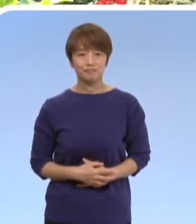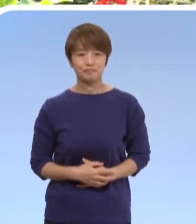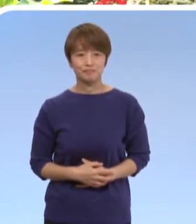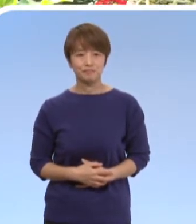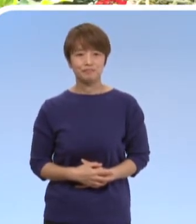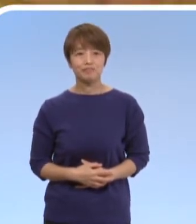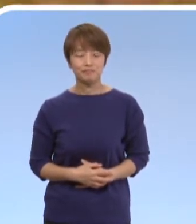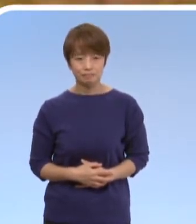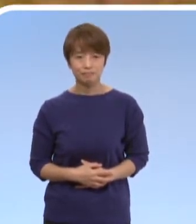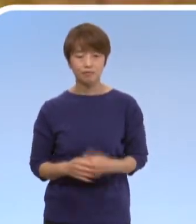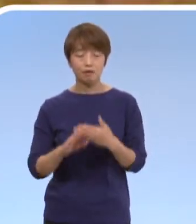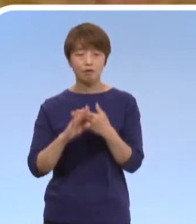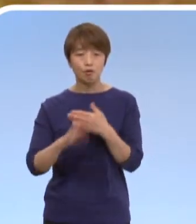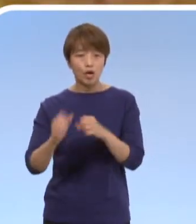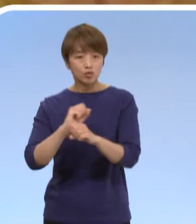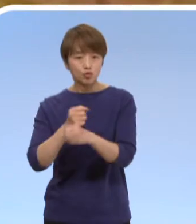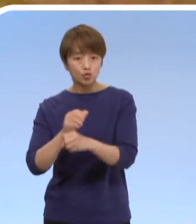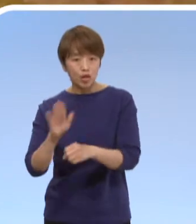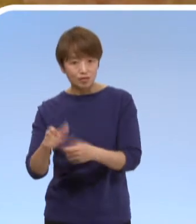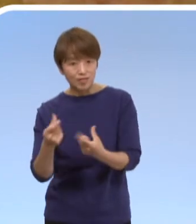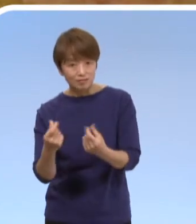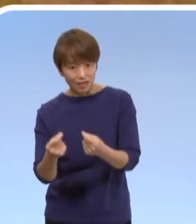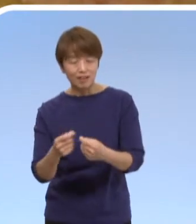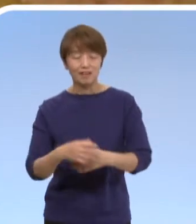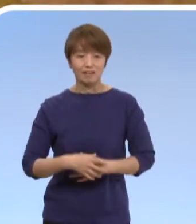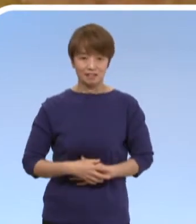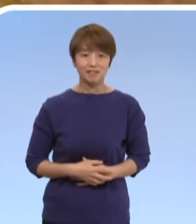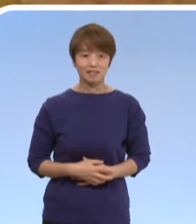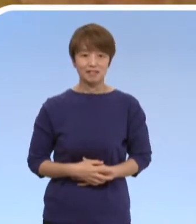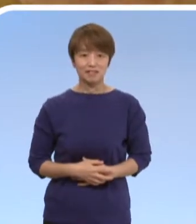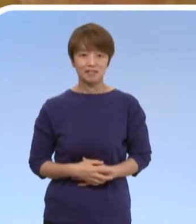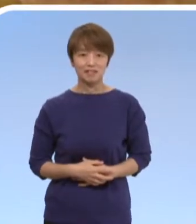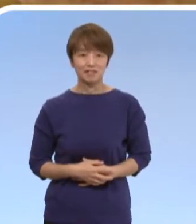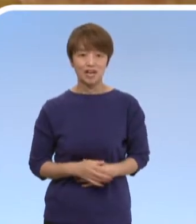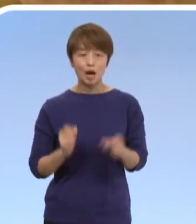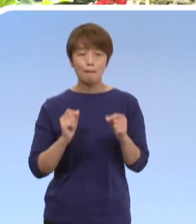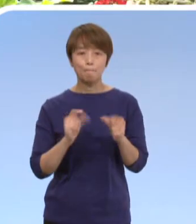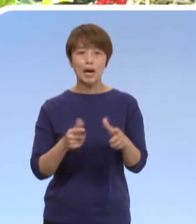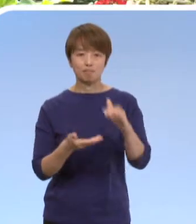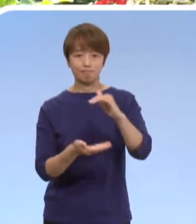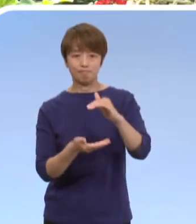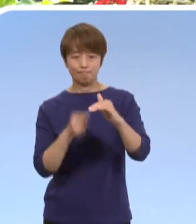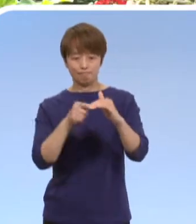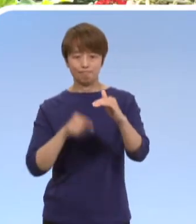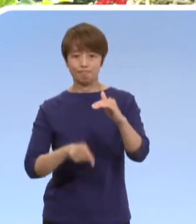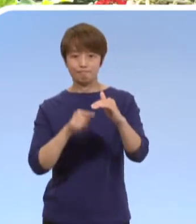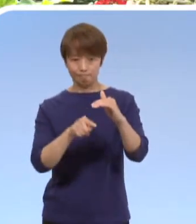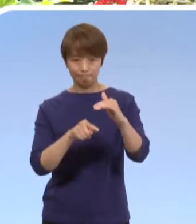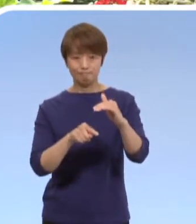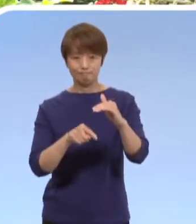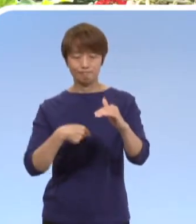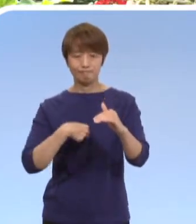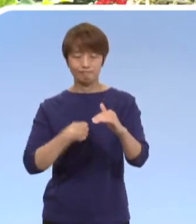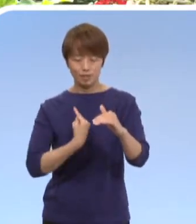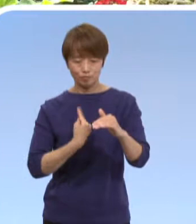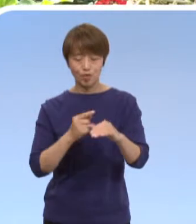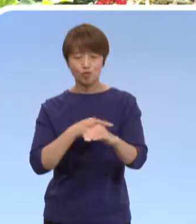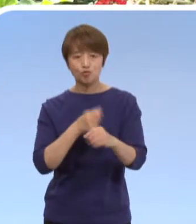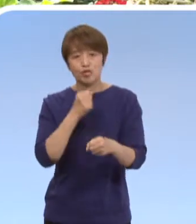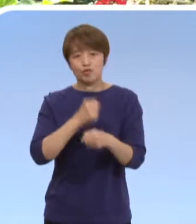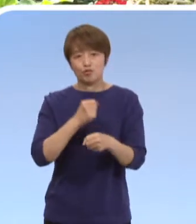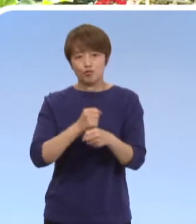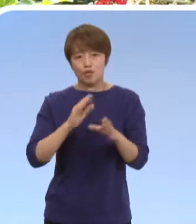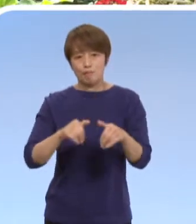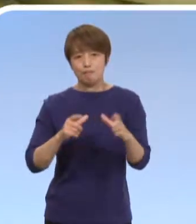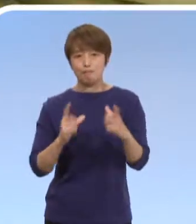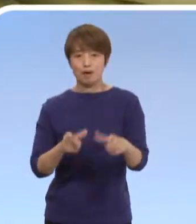。 他にもまだこだわりがあるそうで ハンバーガーのバンズはトリトンの天然酵母を